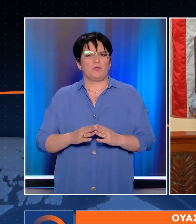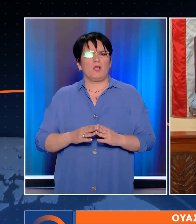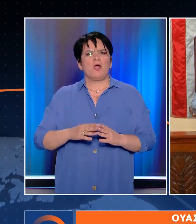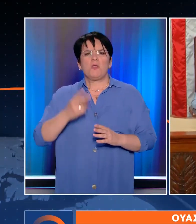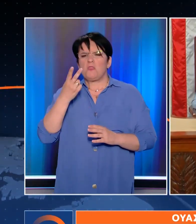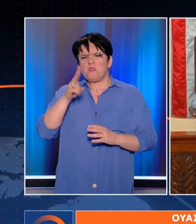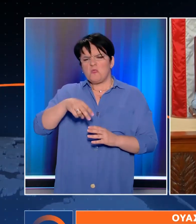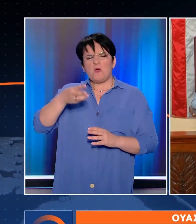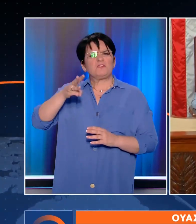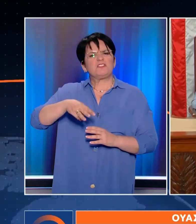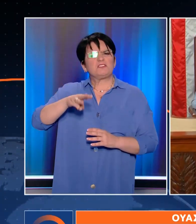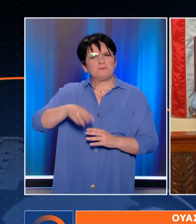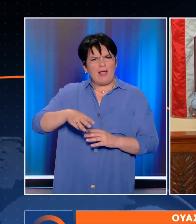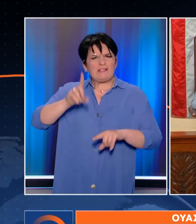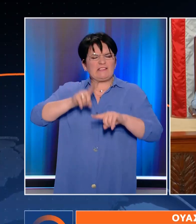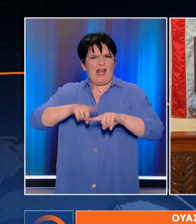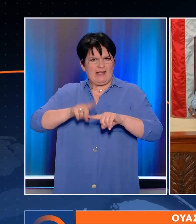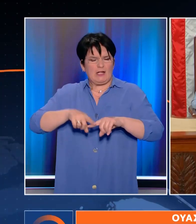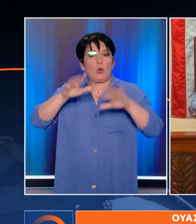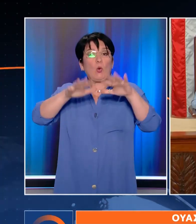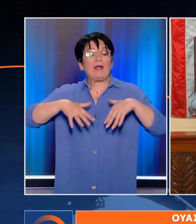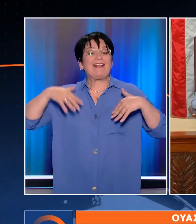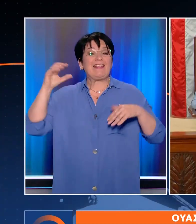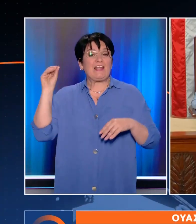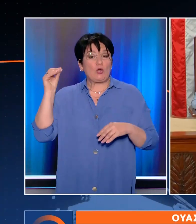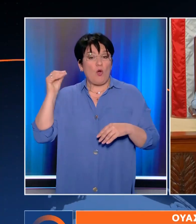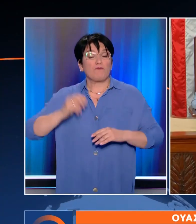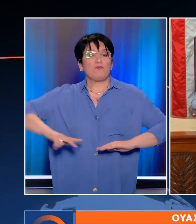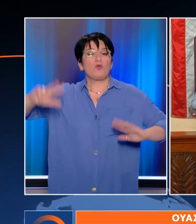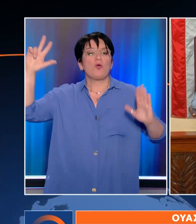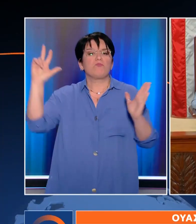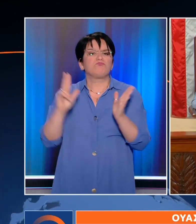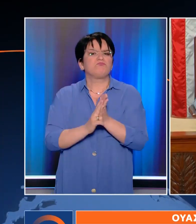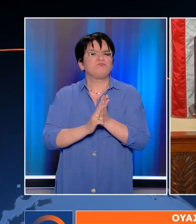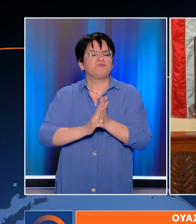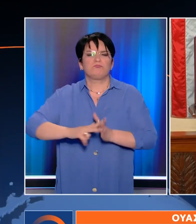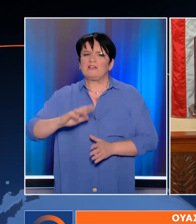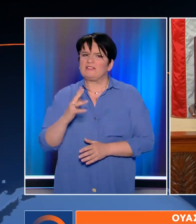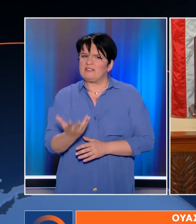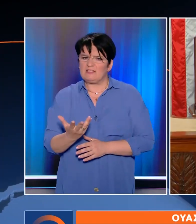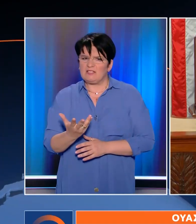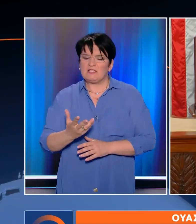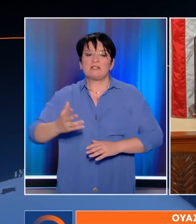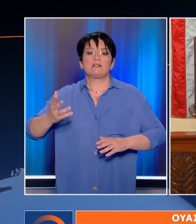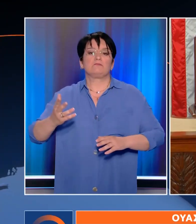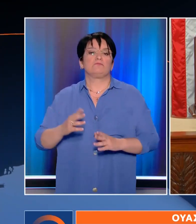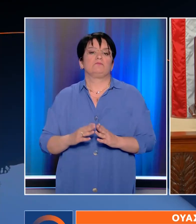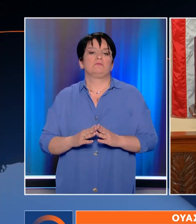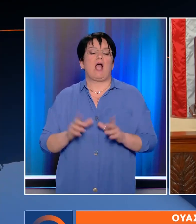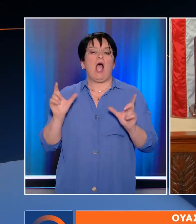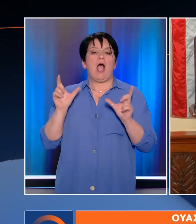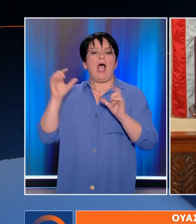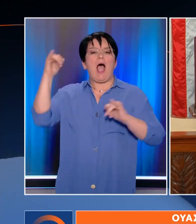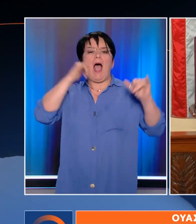2-3 ημερών το Ελληνικό Κοινοβούλιο επικύρωσε την νέα στρατηγική